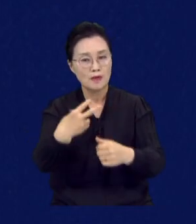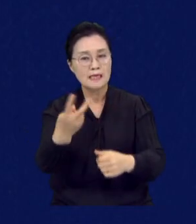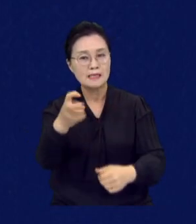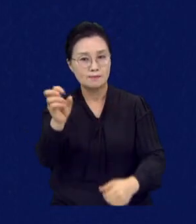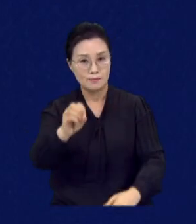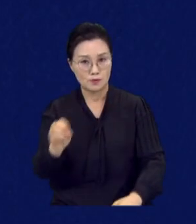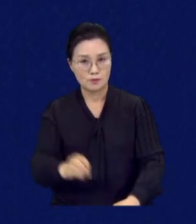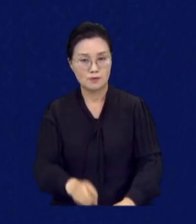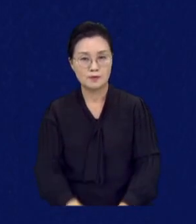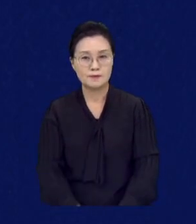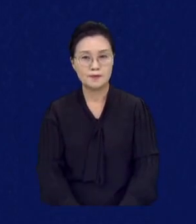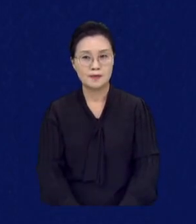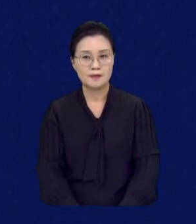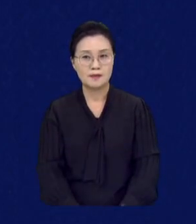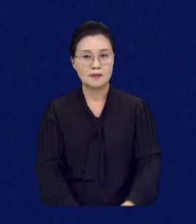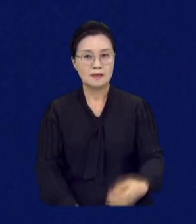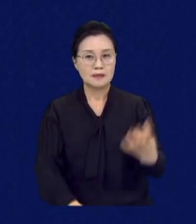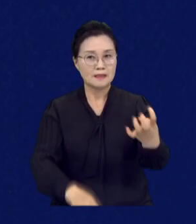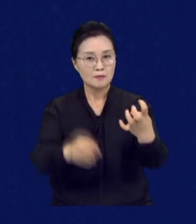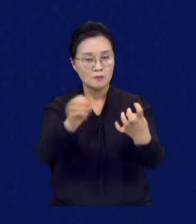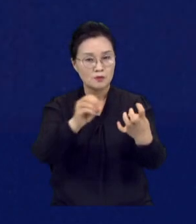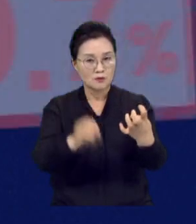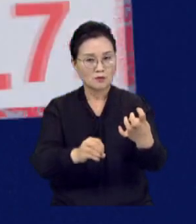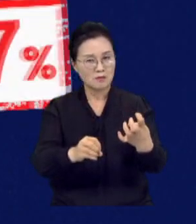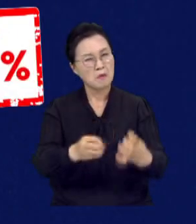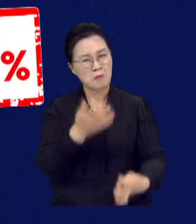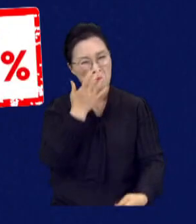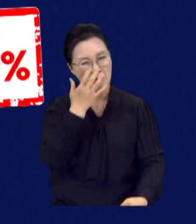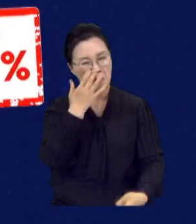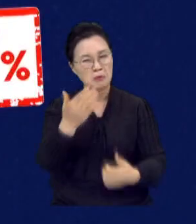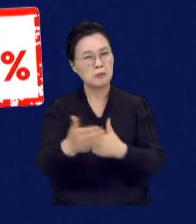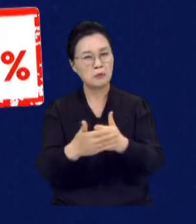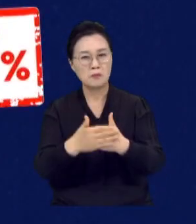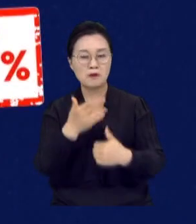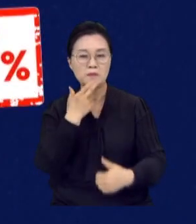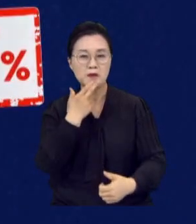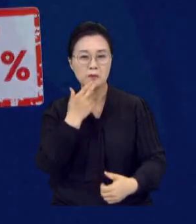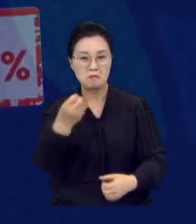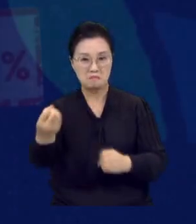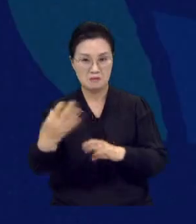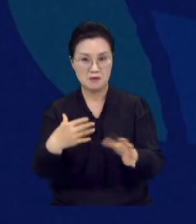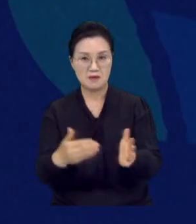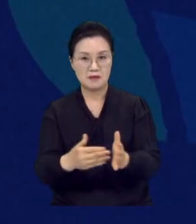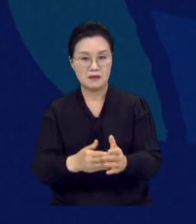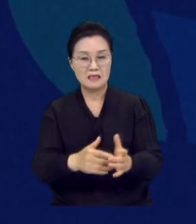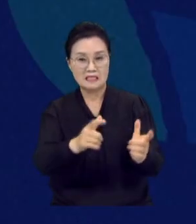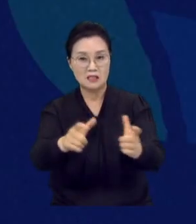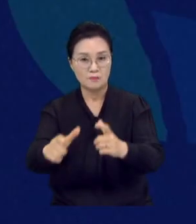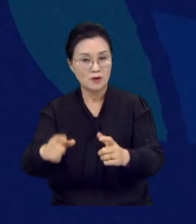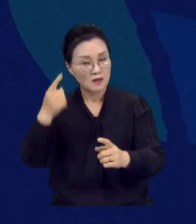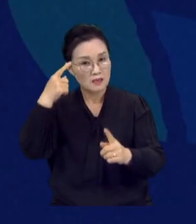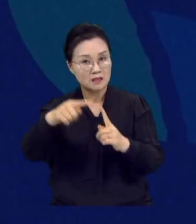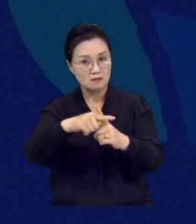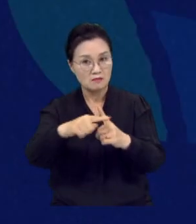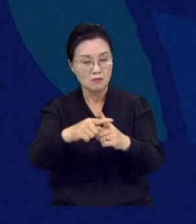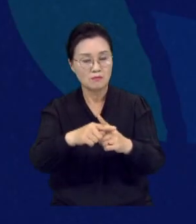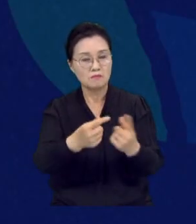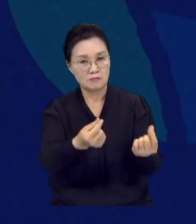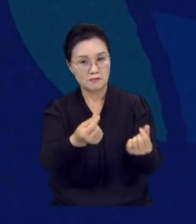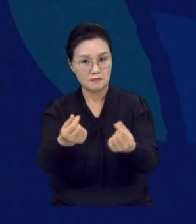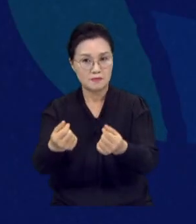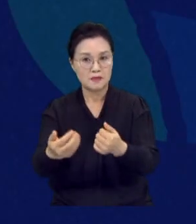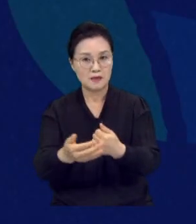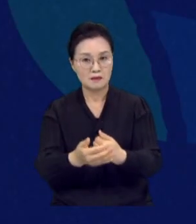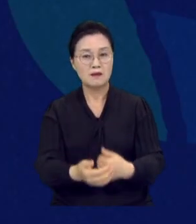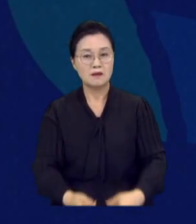20%였습니다 30% 정도는 별 도움이 안 된다고 봤습니다 지역별로 긍정의계는 큰 차이가 없었지만